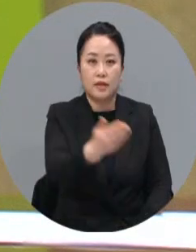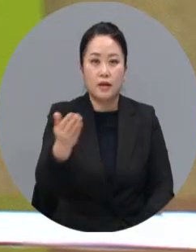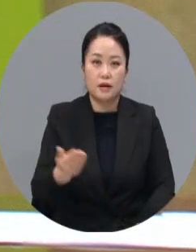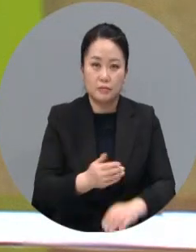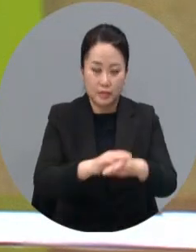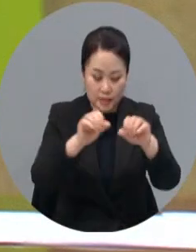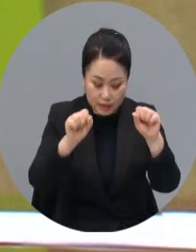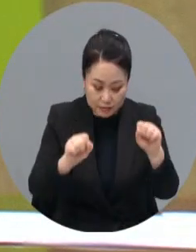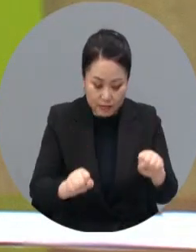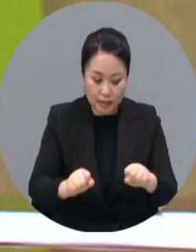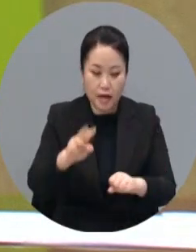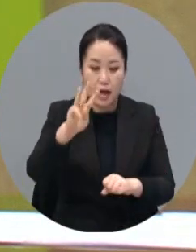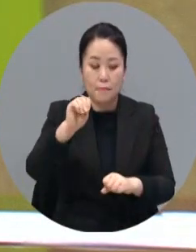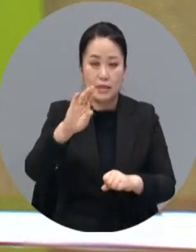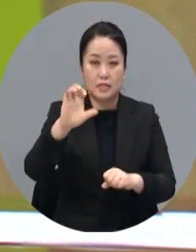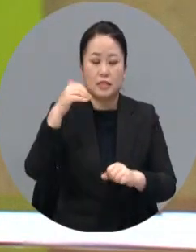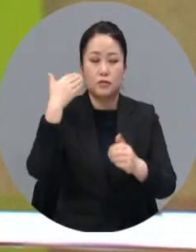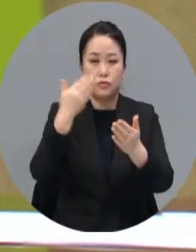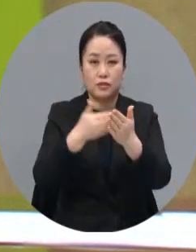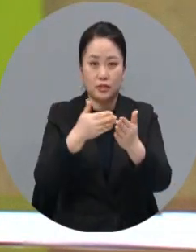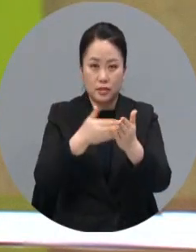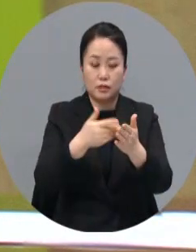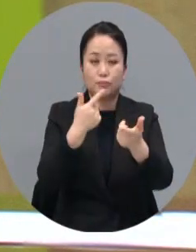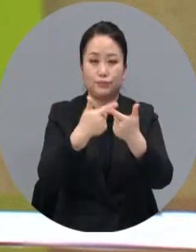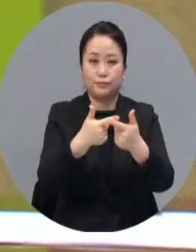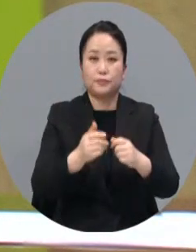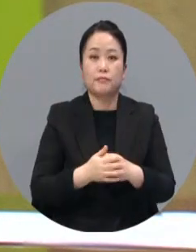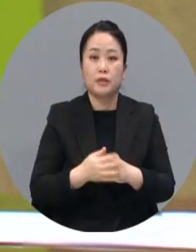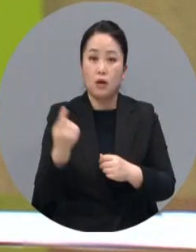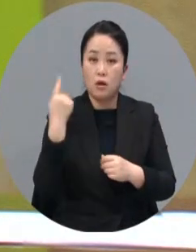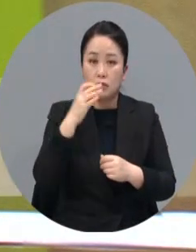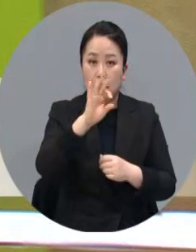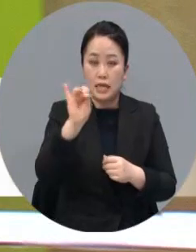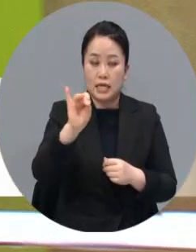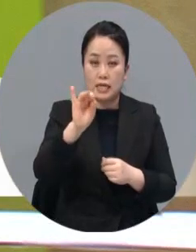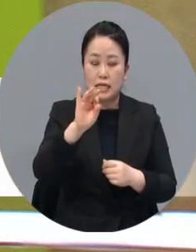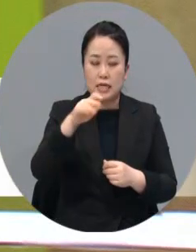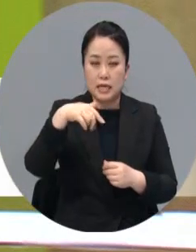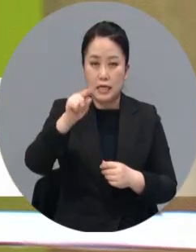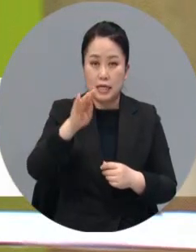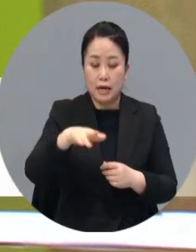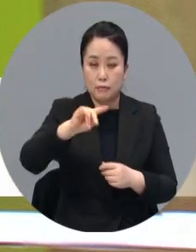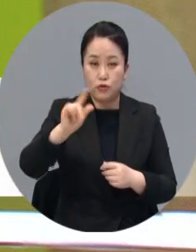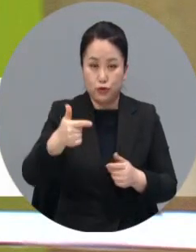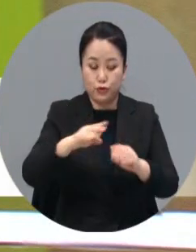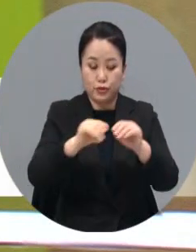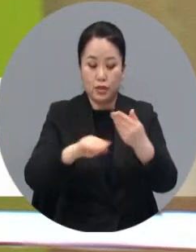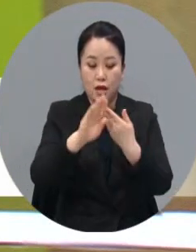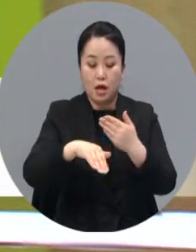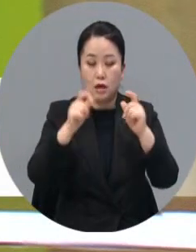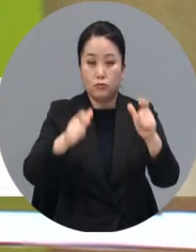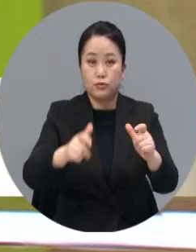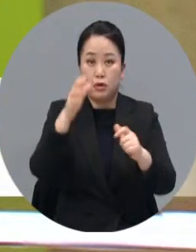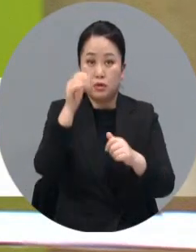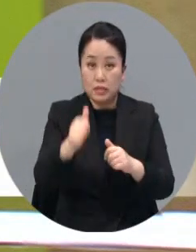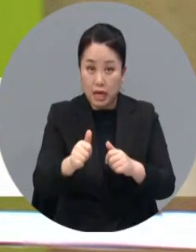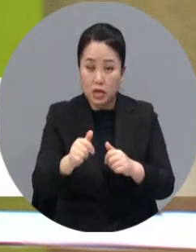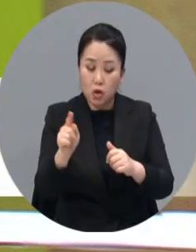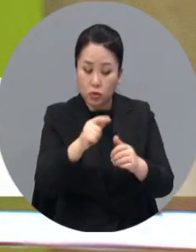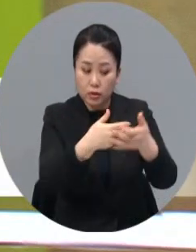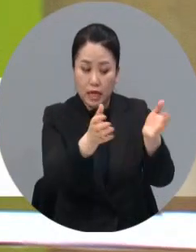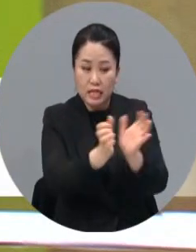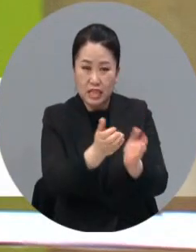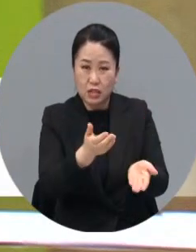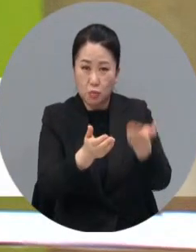시청자 여러분 안녕하십니까. MBC 뉴스데스크 부산입니다. 어제 이갑준 부산 사하구청장이 한 단체 고위 관계자에게